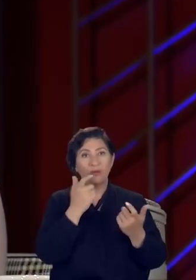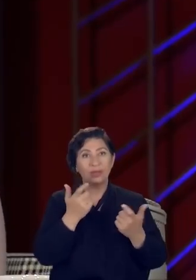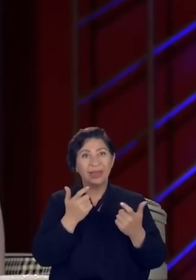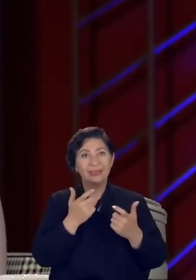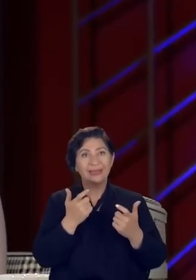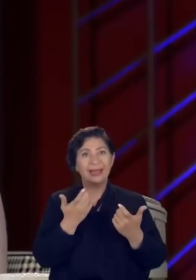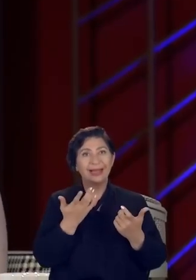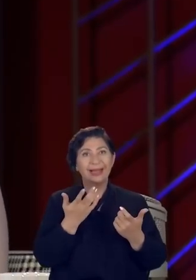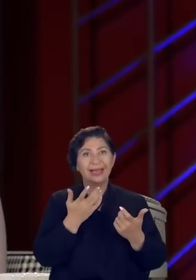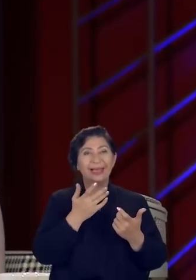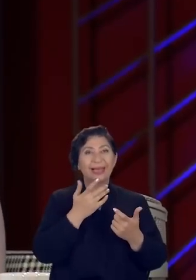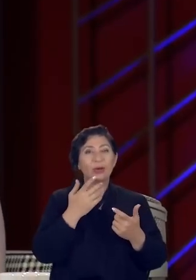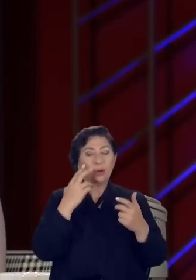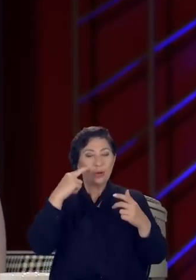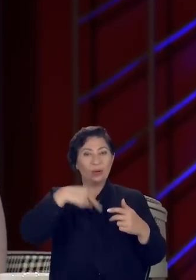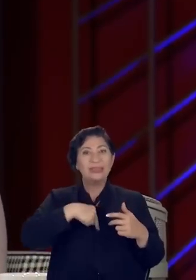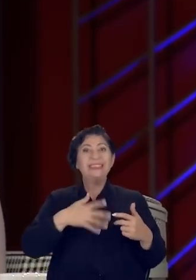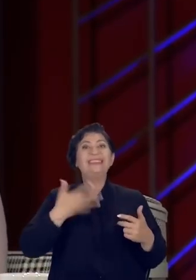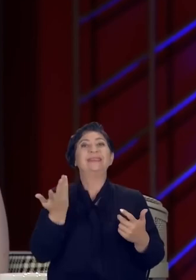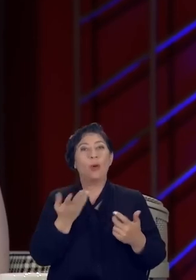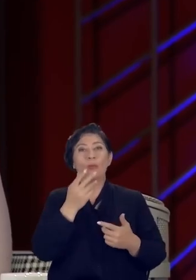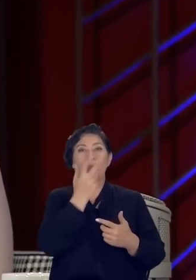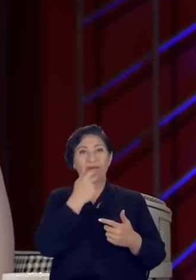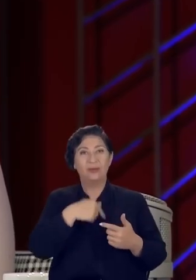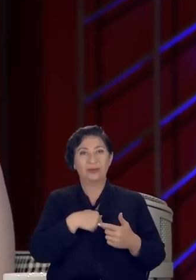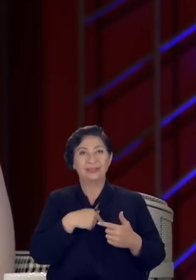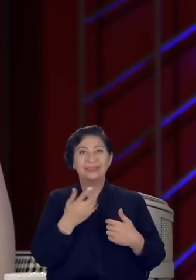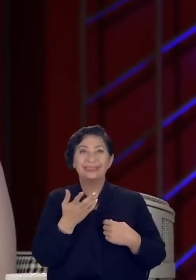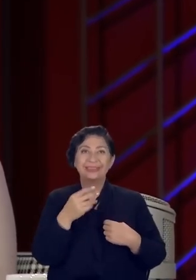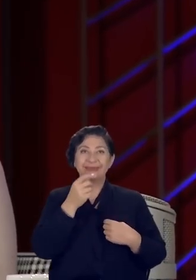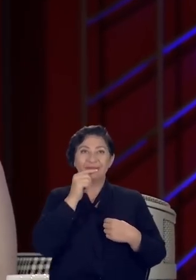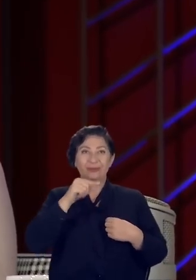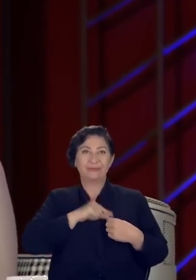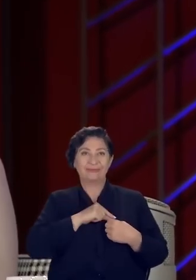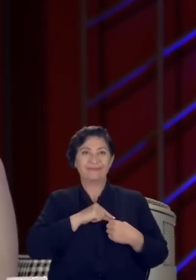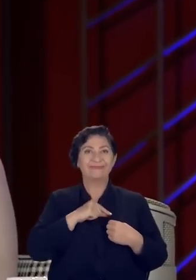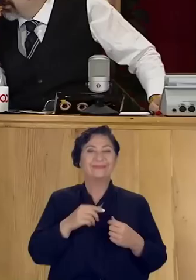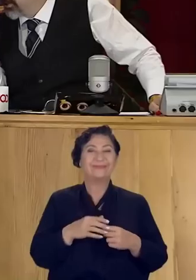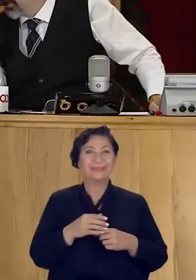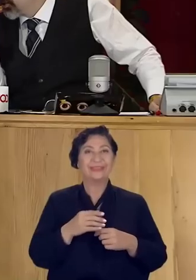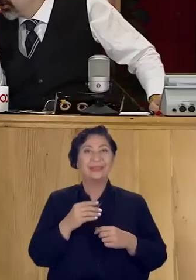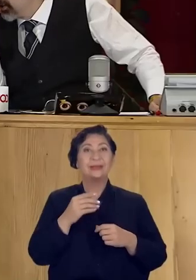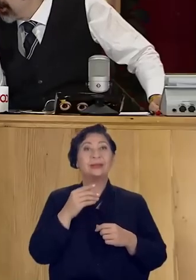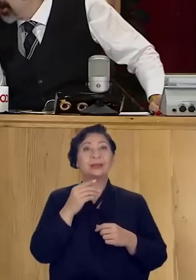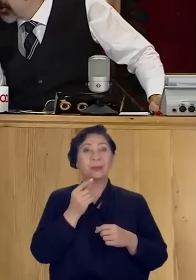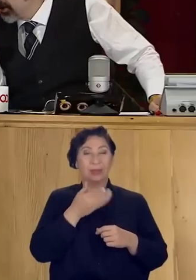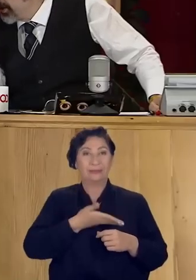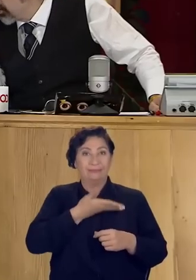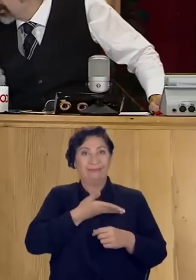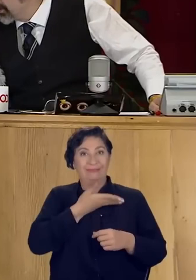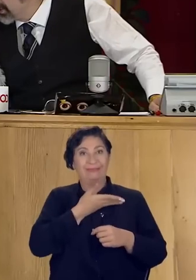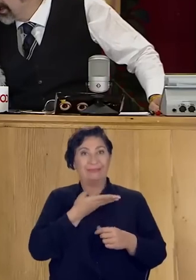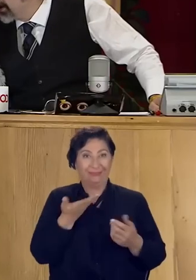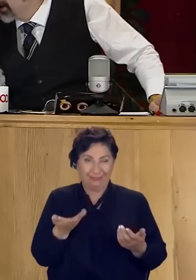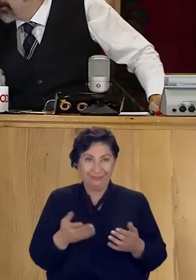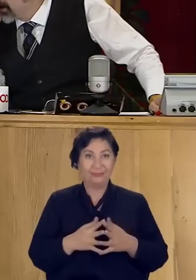nerede? Gözlerine bakmak istemiyorum ama mikrofon orada galiba. Nereye taktılarsa orada işte. Nereye burada taktılarsa orada. Şöyle, diye bir açıklama